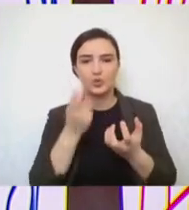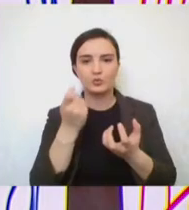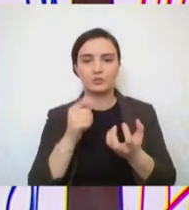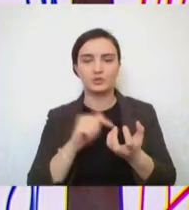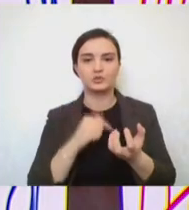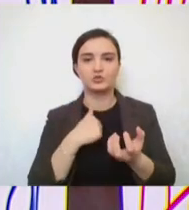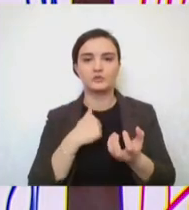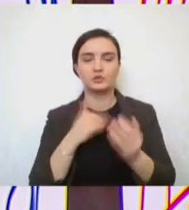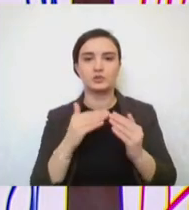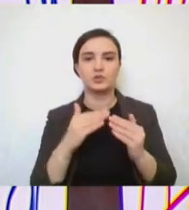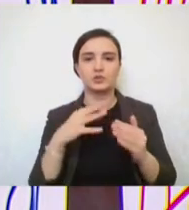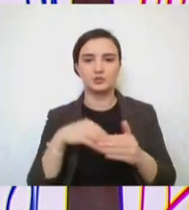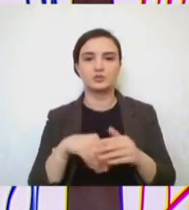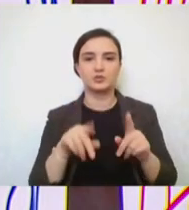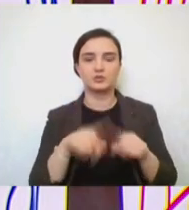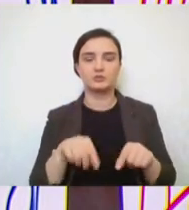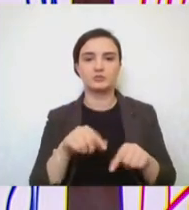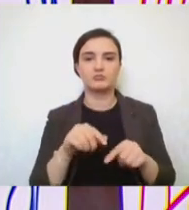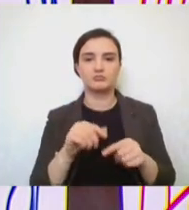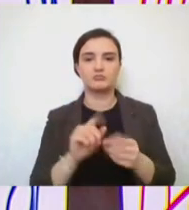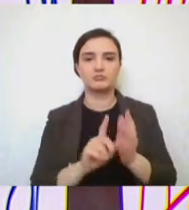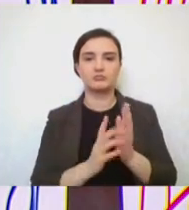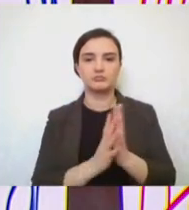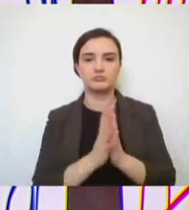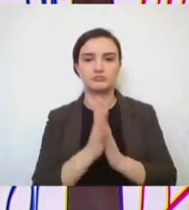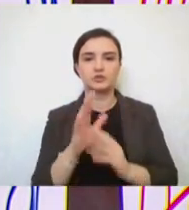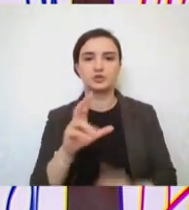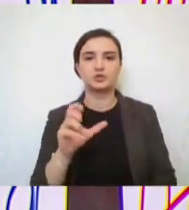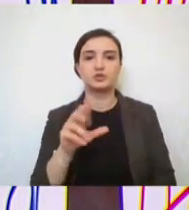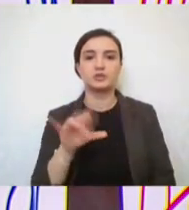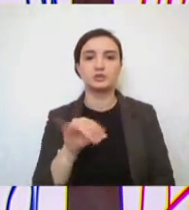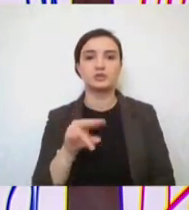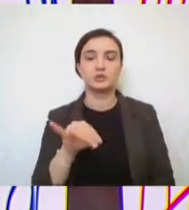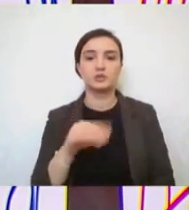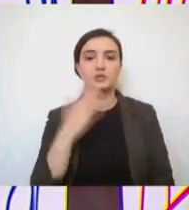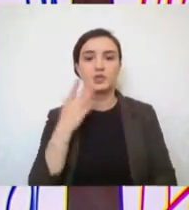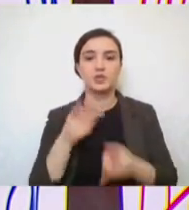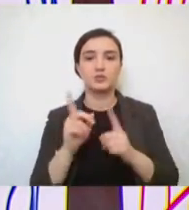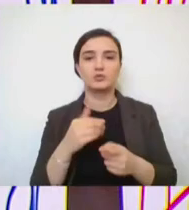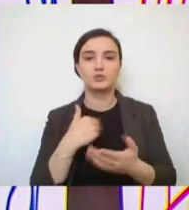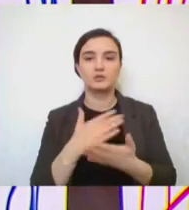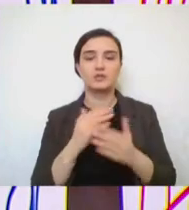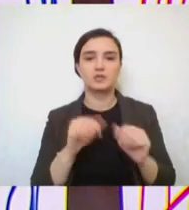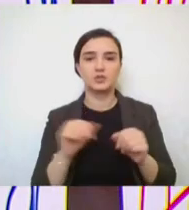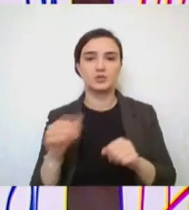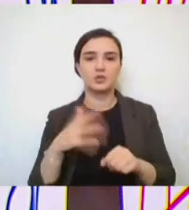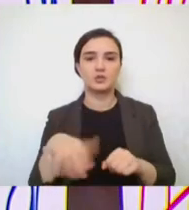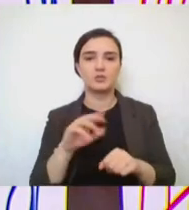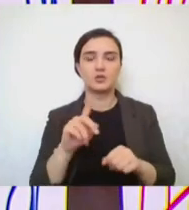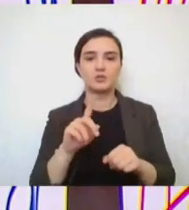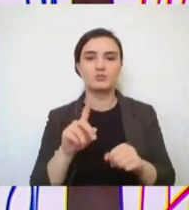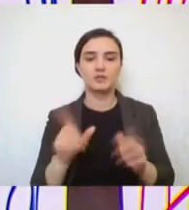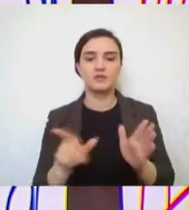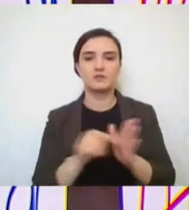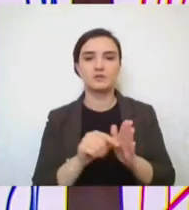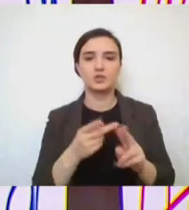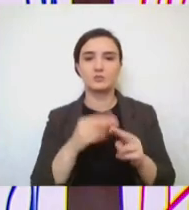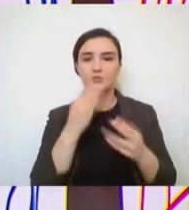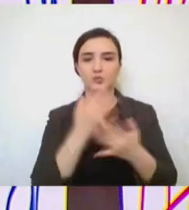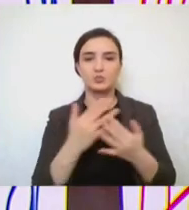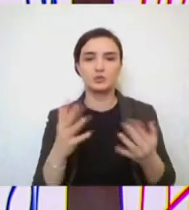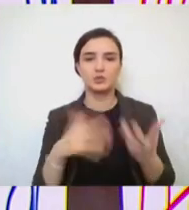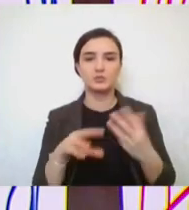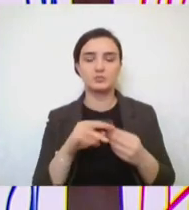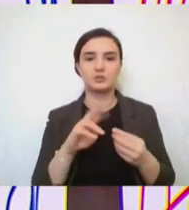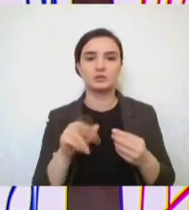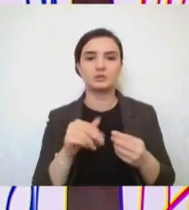კი გავზარდოთ ჯეჯილი. ანუ რეალურად ჩვენ გვაქვს საშუალება, რომ დავაწყვილოთ ეს პროდუქტები და